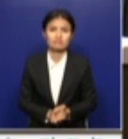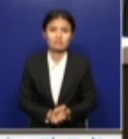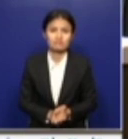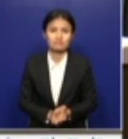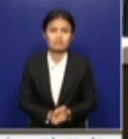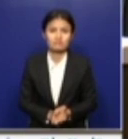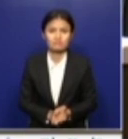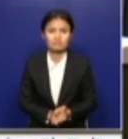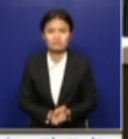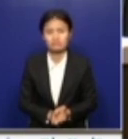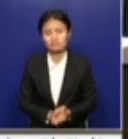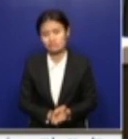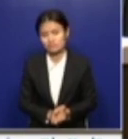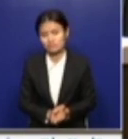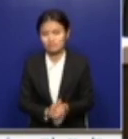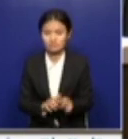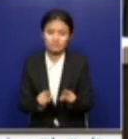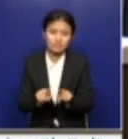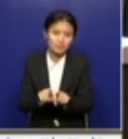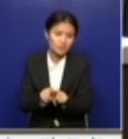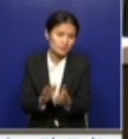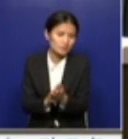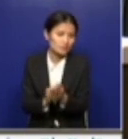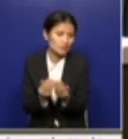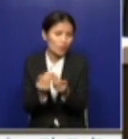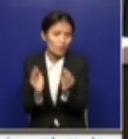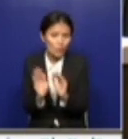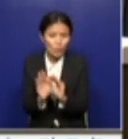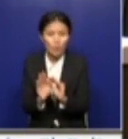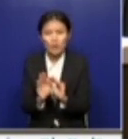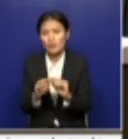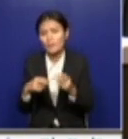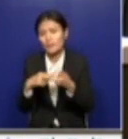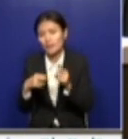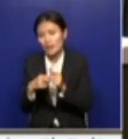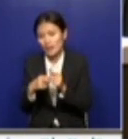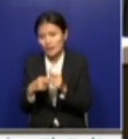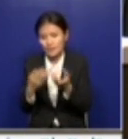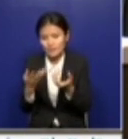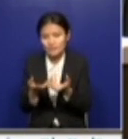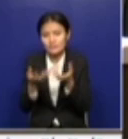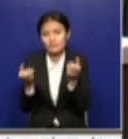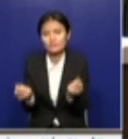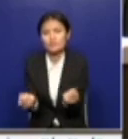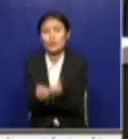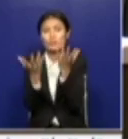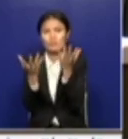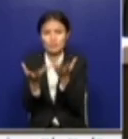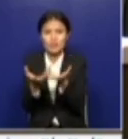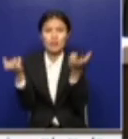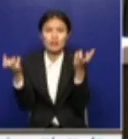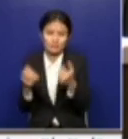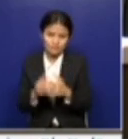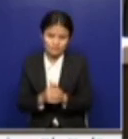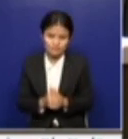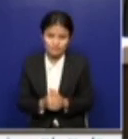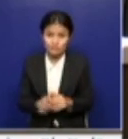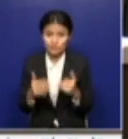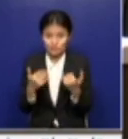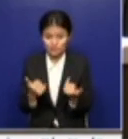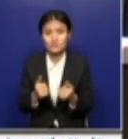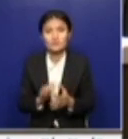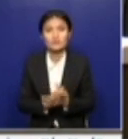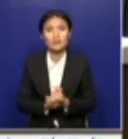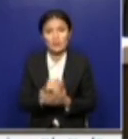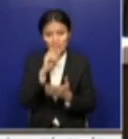ก็เพราะฉันอย่างแน่นหนาสาหัสทำเหมือนกันครับภาพอย่างนี้อยากให้เกิดขึ้นในเมืองไทยเราเรารักชาติ